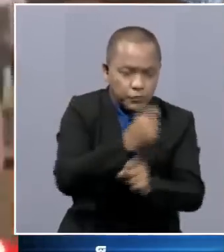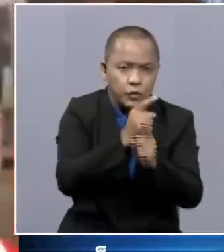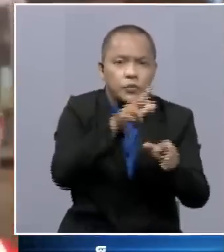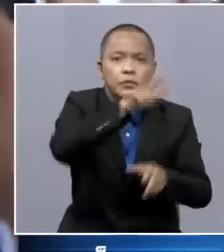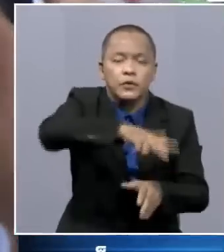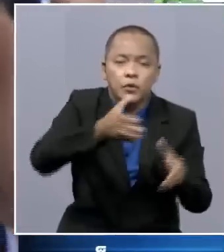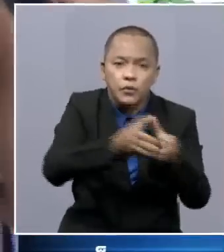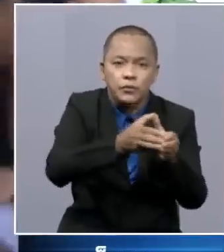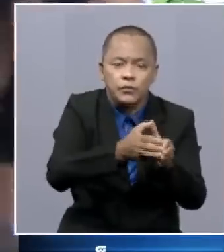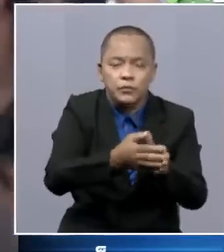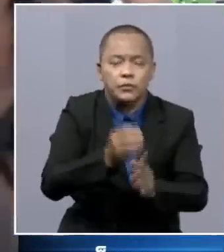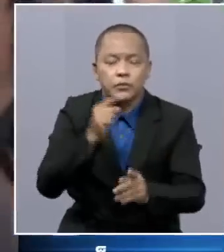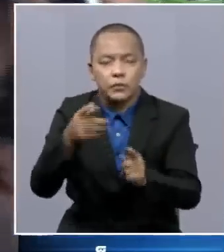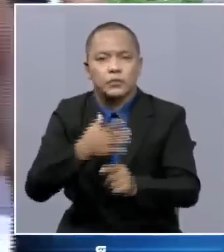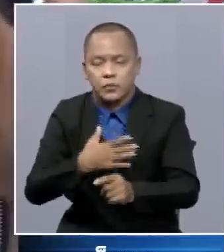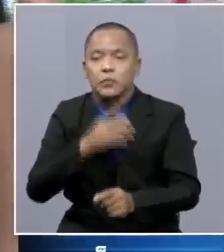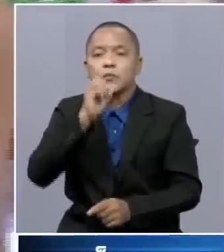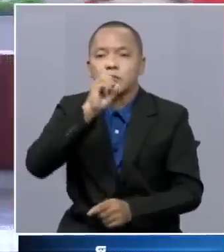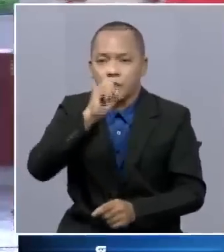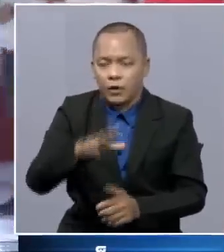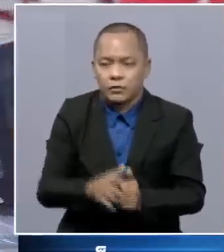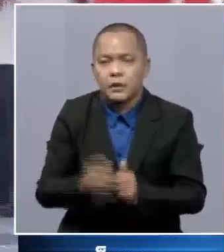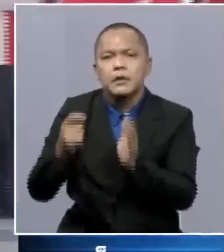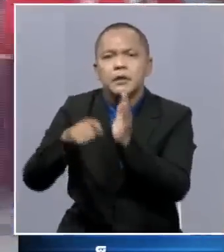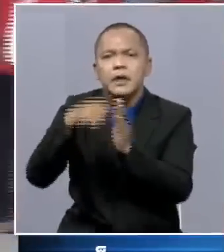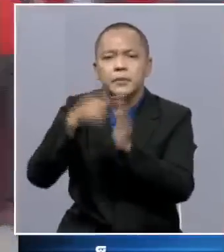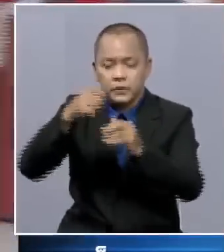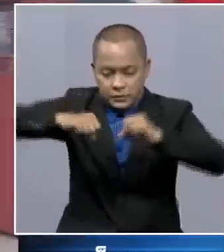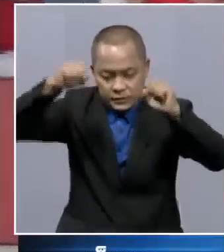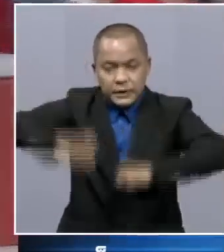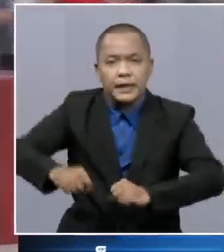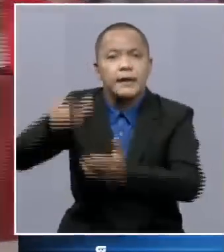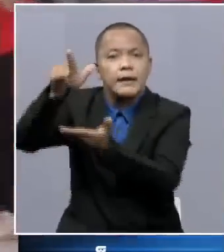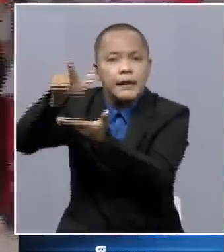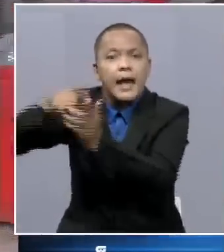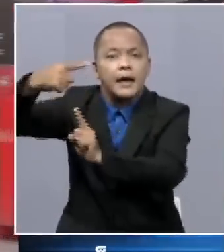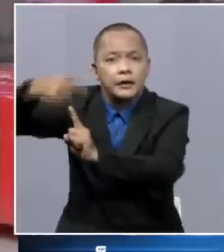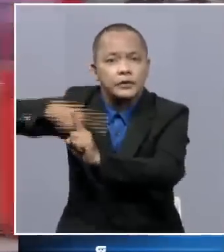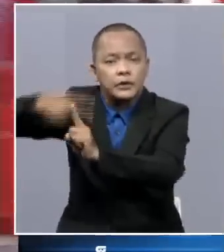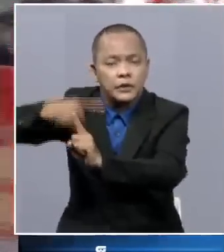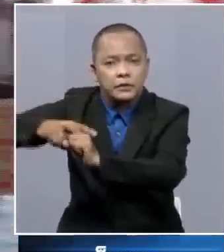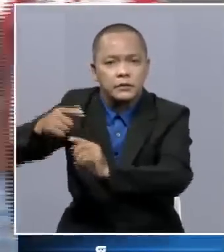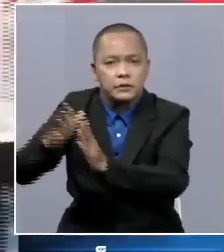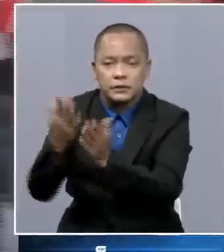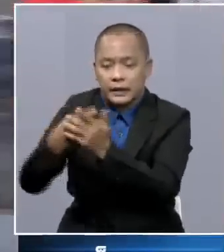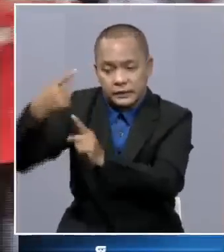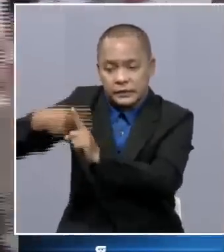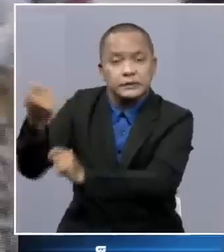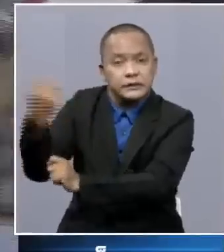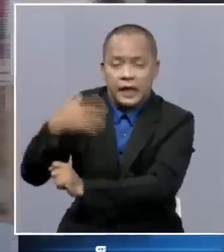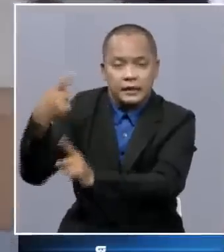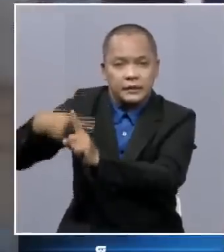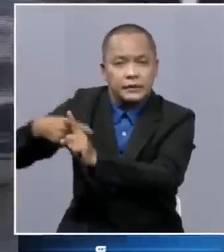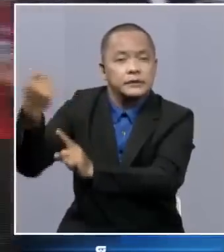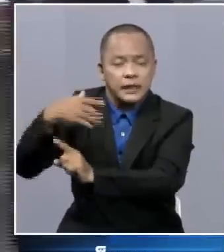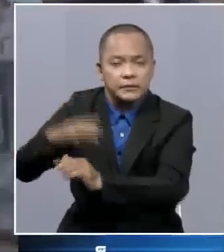เพื่อไทยเนี่ยตัวของคุณเศรษฐาเนี่ยบอกว่าสาเหตุที่ต้องตัดสินใจลางานชั่วคราวโดยที่ไม่ได้รับเงินเดือนจากทางแสนสิริ